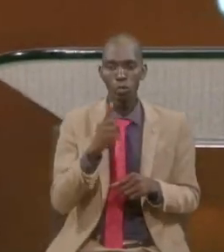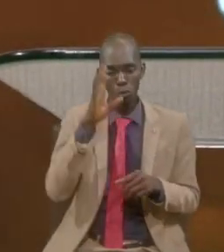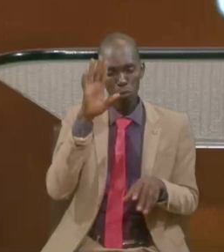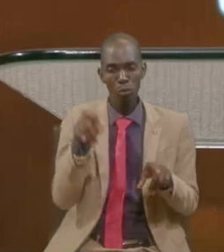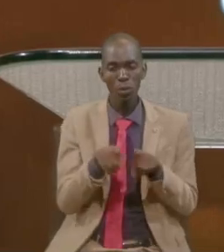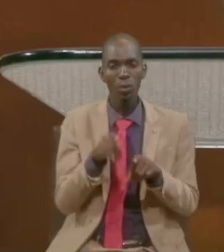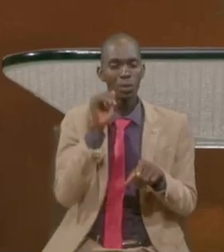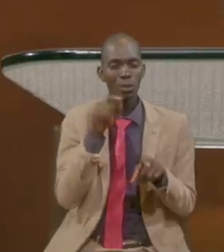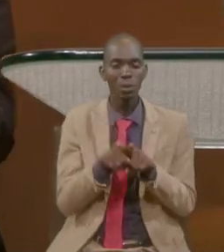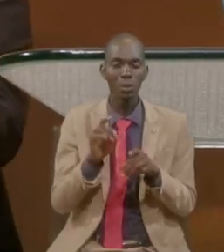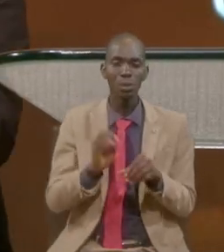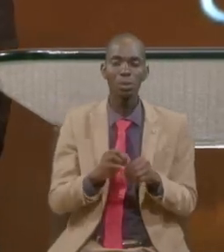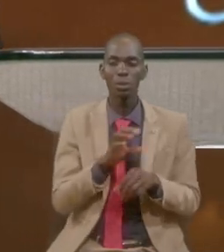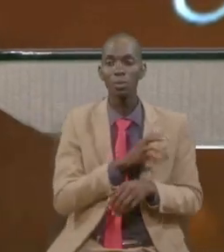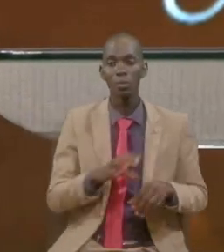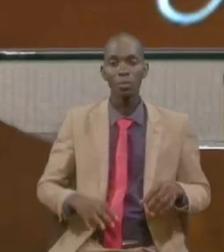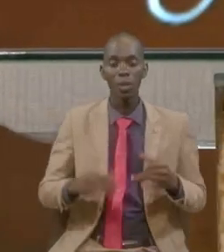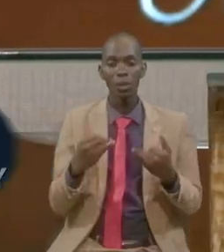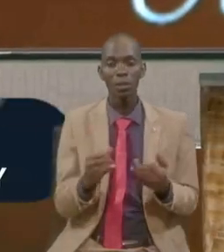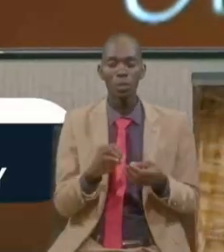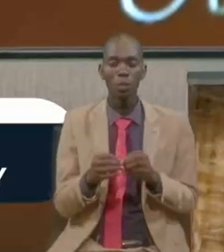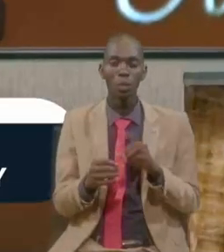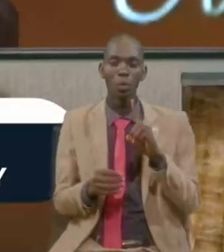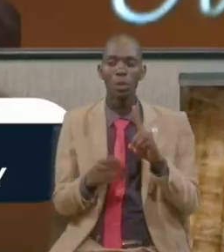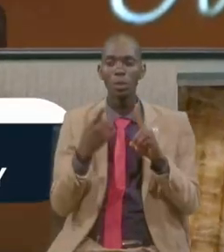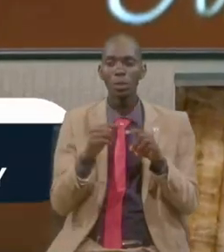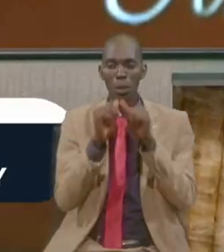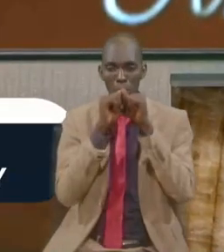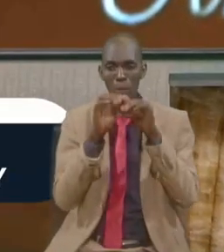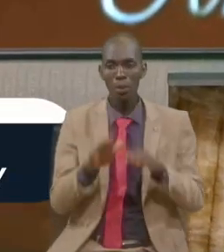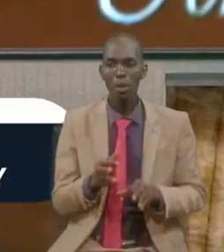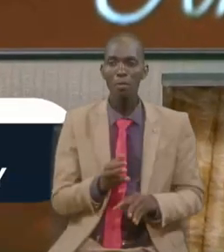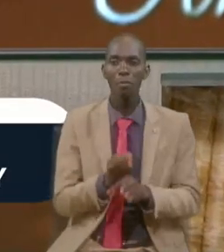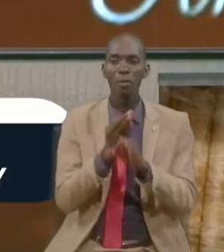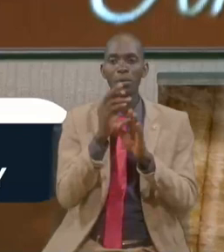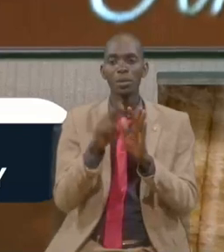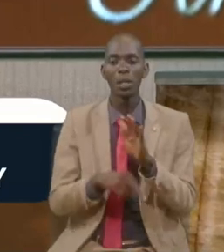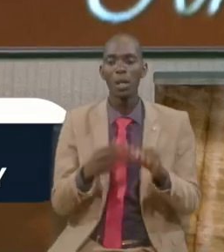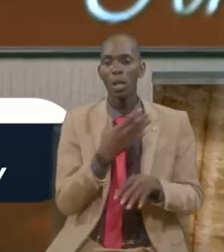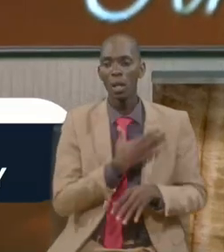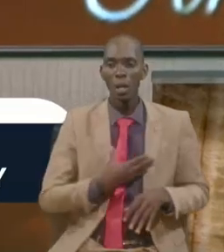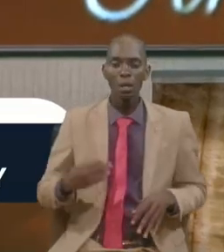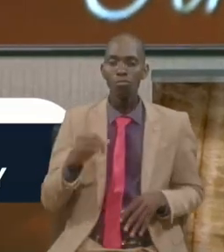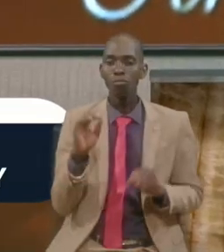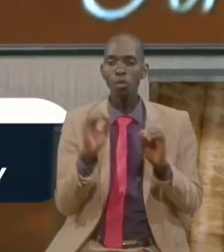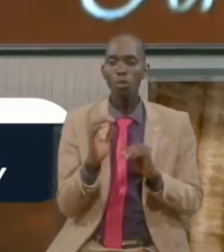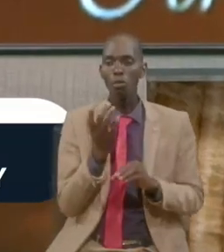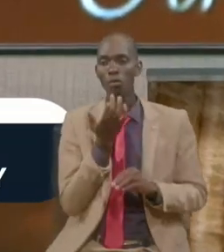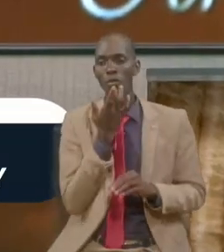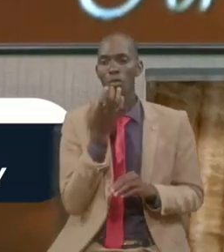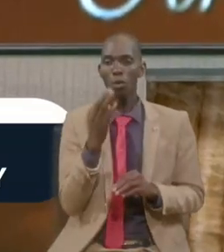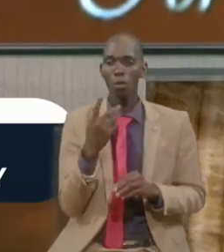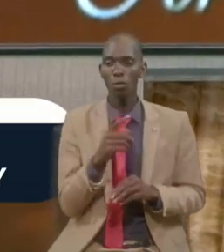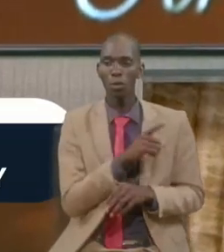ce jour. Numéro 1, nous allons voir la fidélité bénie et l'impartialité du Seigneur